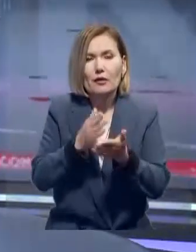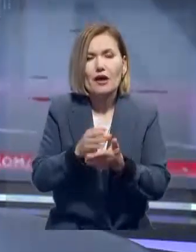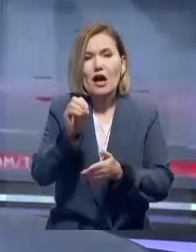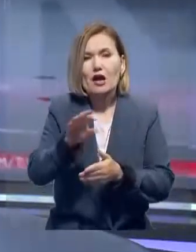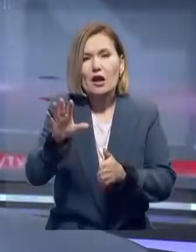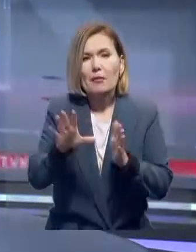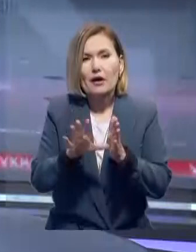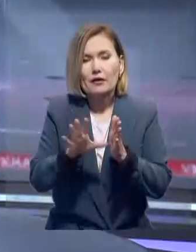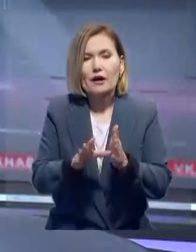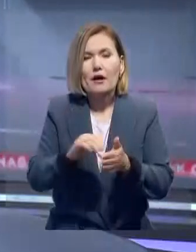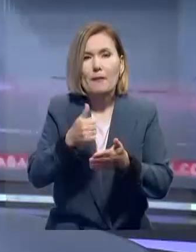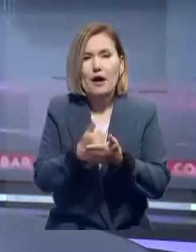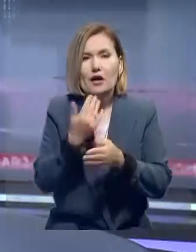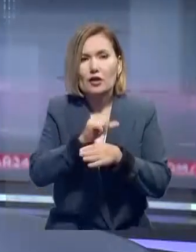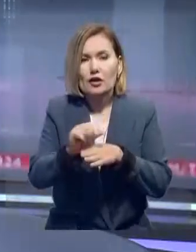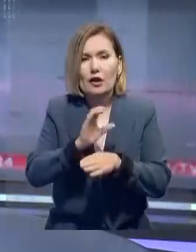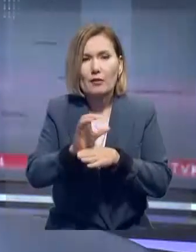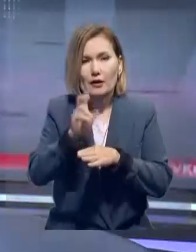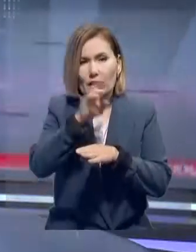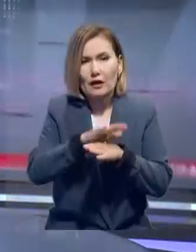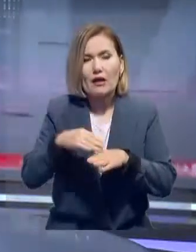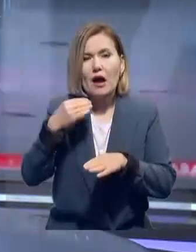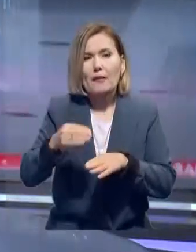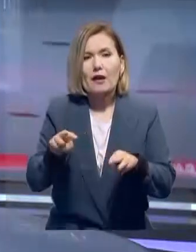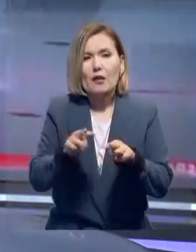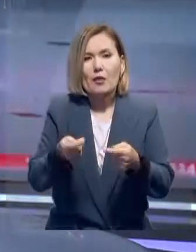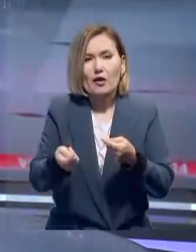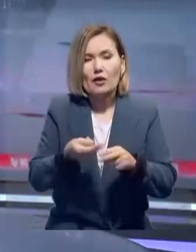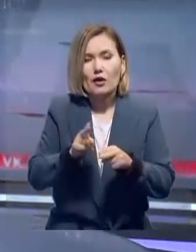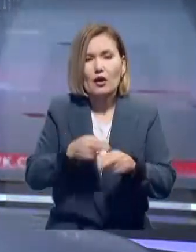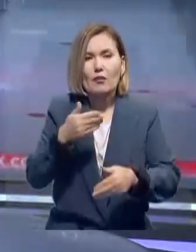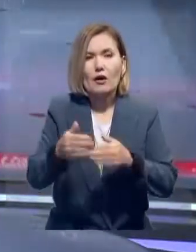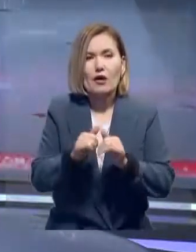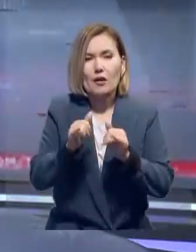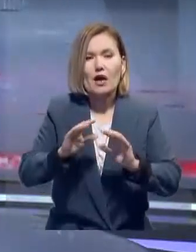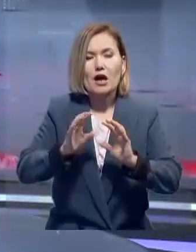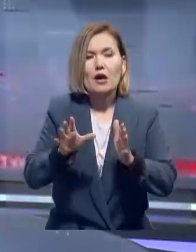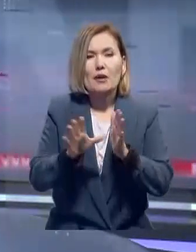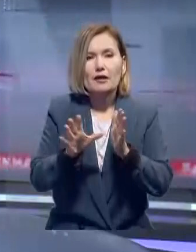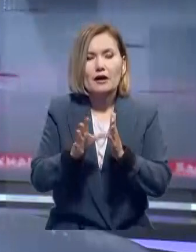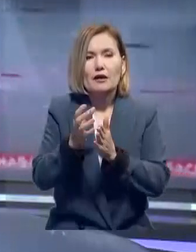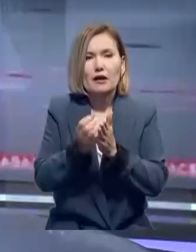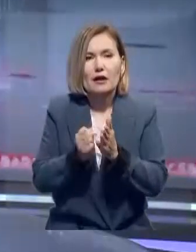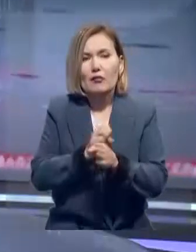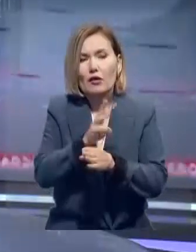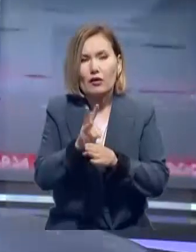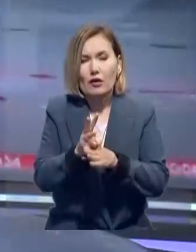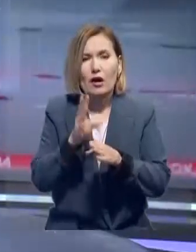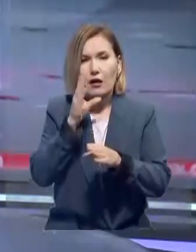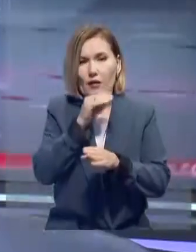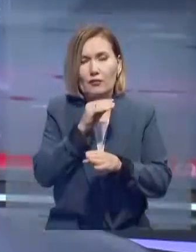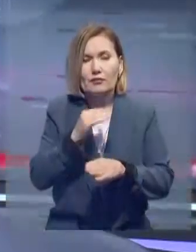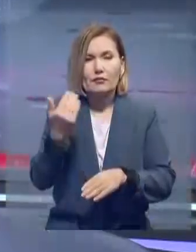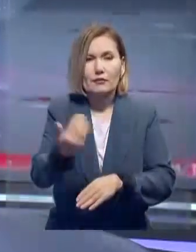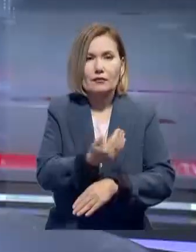электр энергиясын бас экспорттаушы да осы ел. Франция билігі осы арқынмен дүниежүзілік энергетикалық дағдарысқа тойтарыс береміз